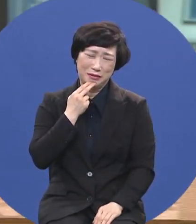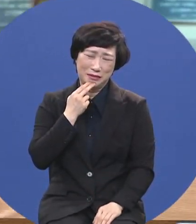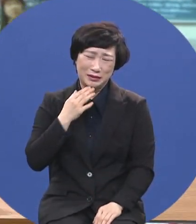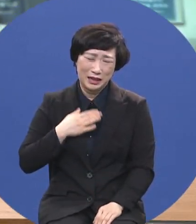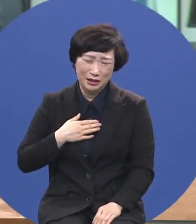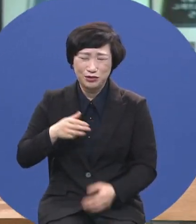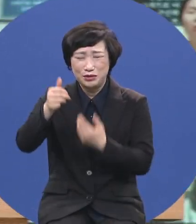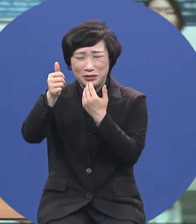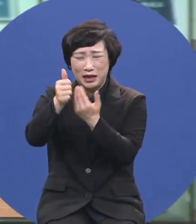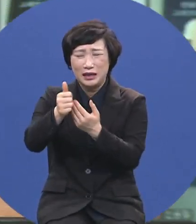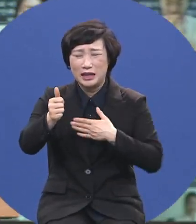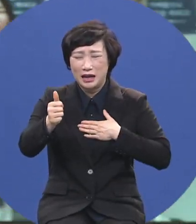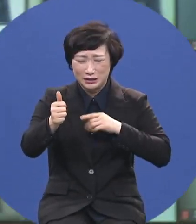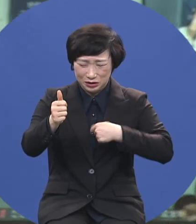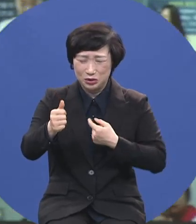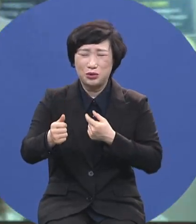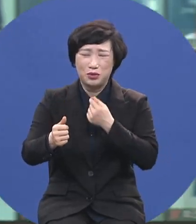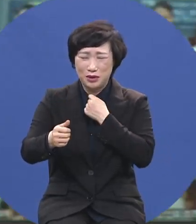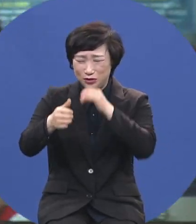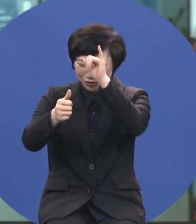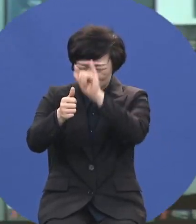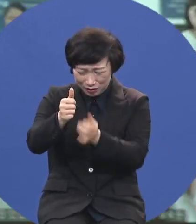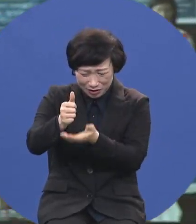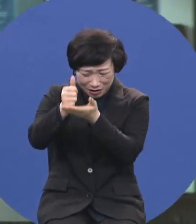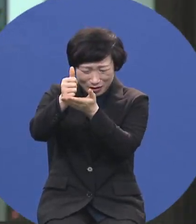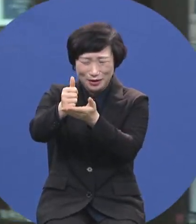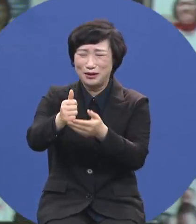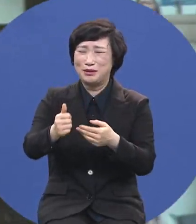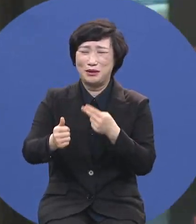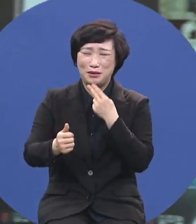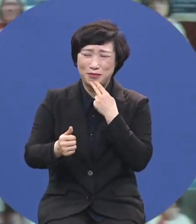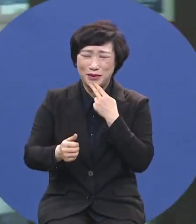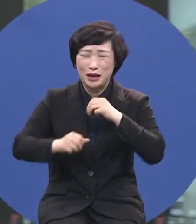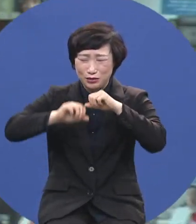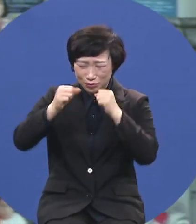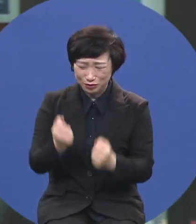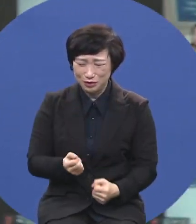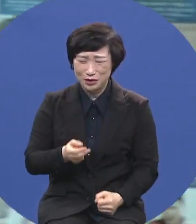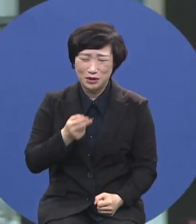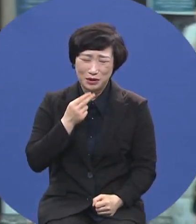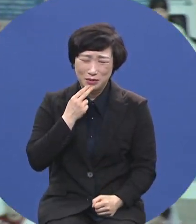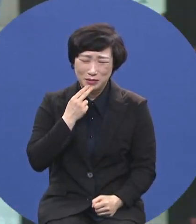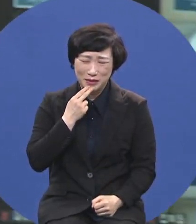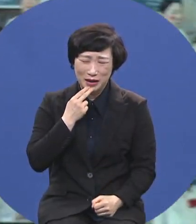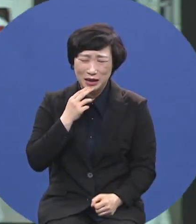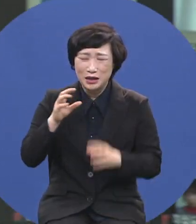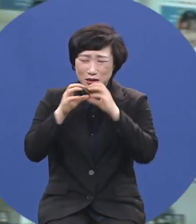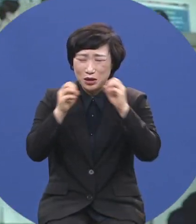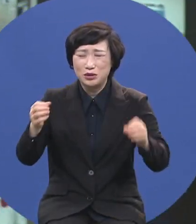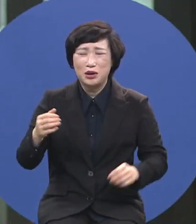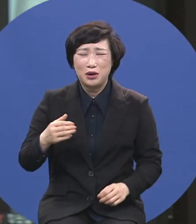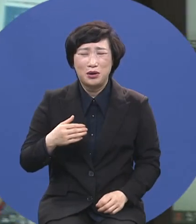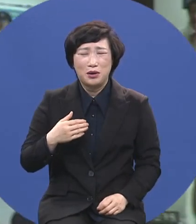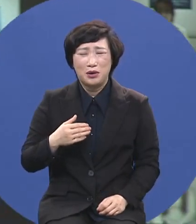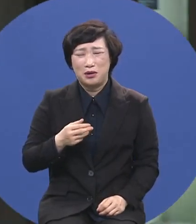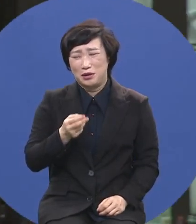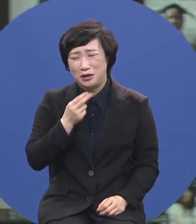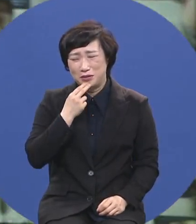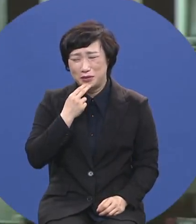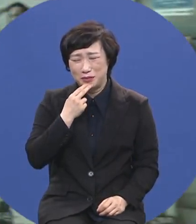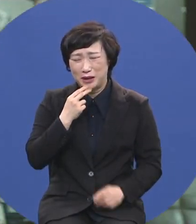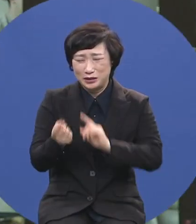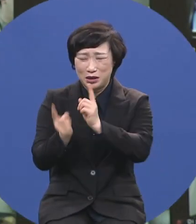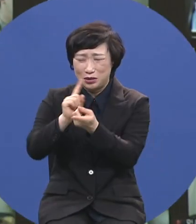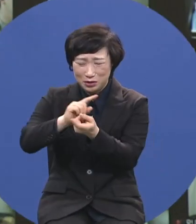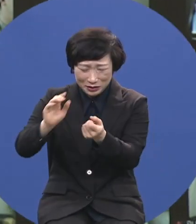이 주님 앞에 차원에서 충성할 줄 모릅니다. 순종할 줄 모릅니다. 전도할 줄 모릅니다.